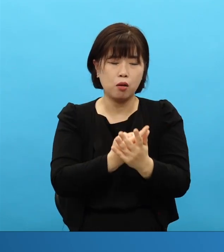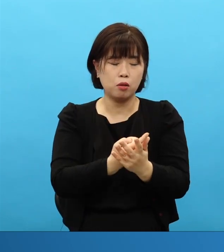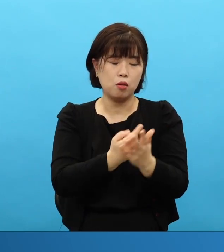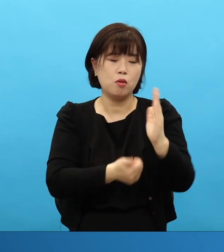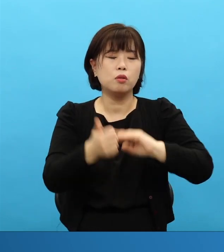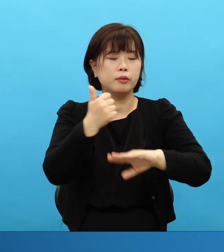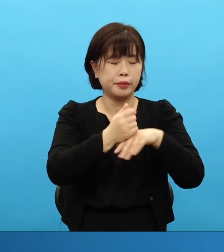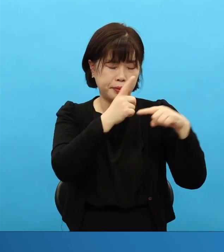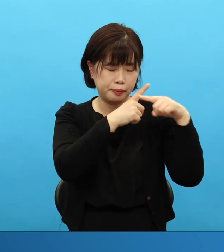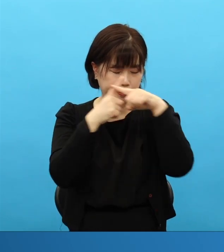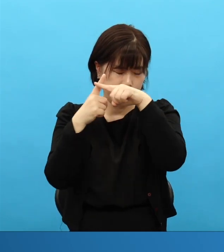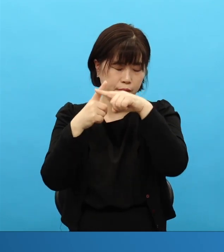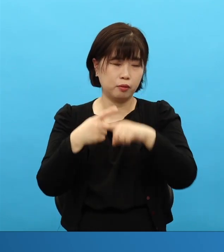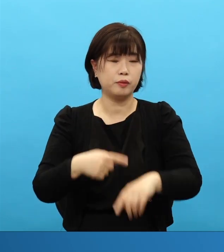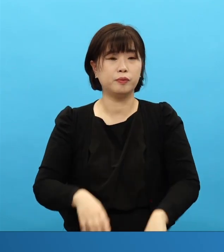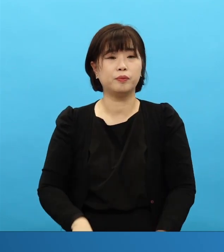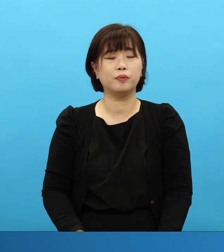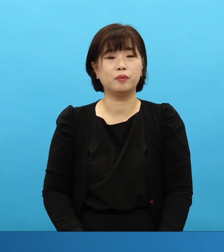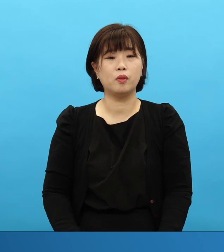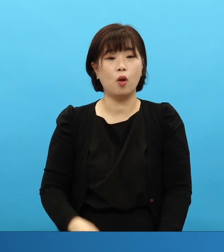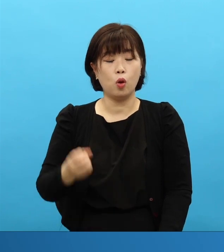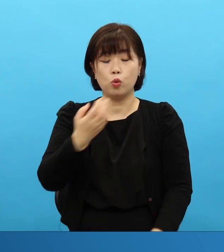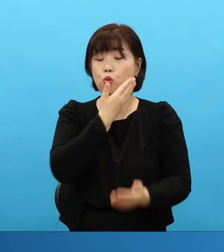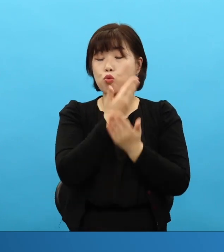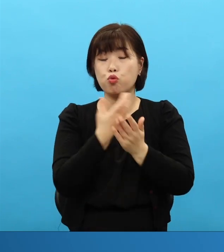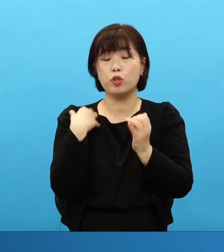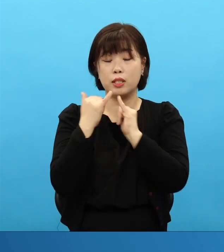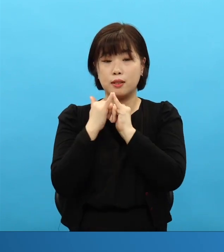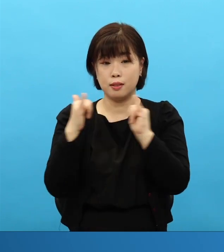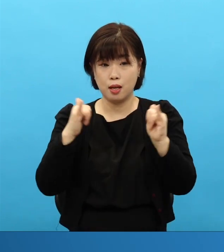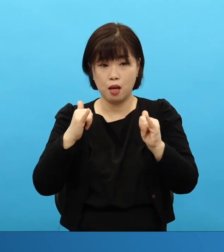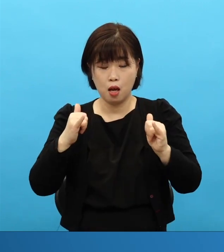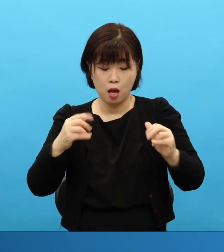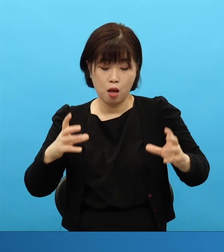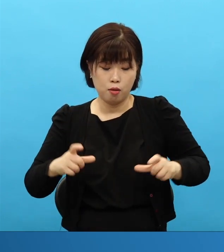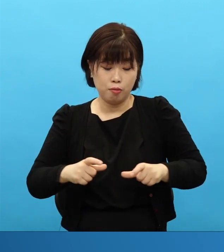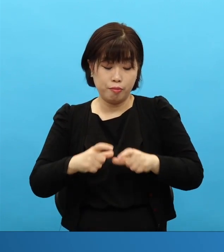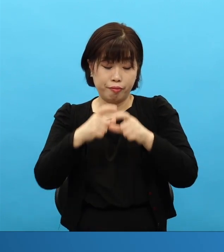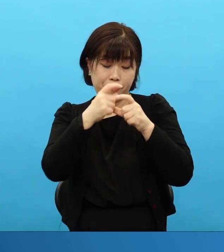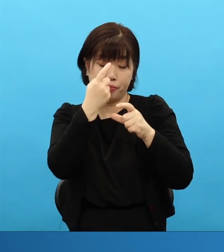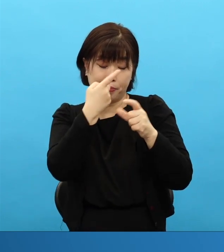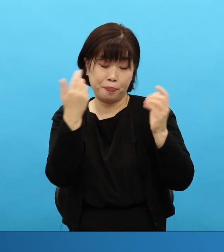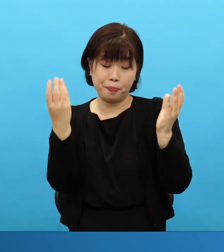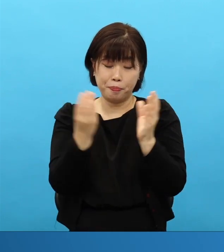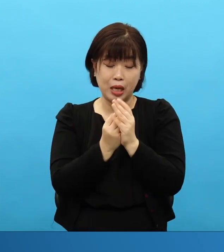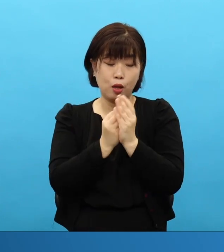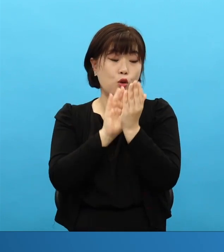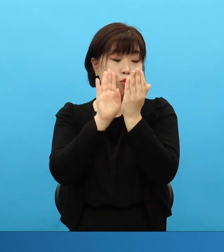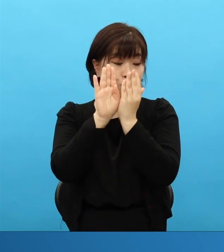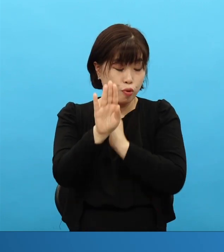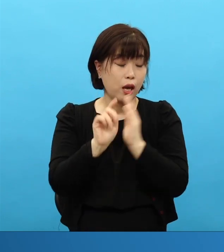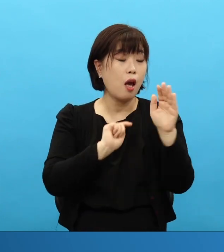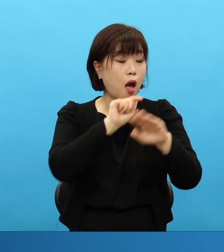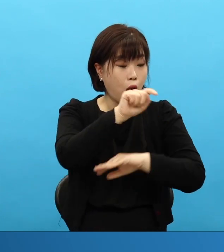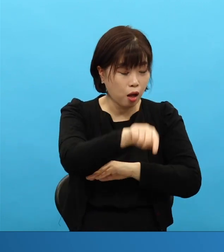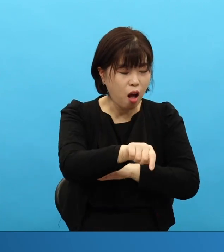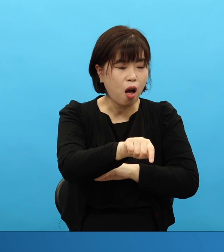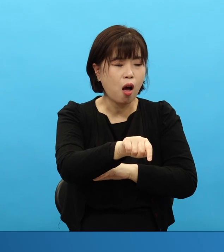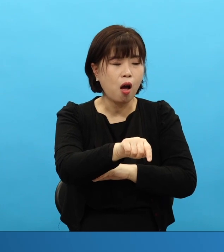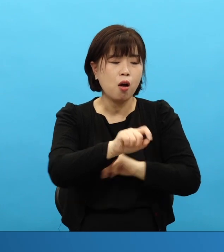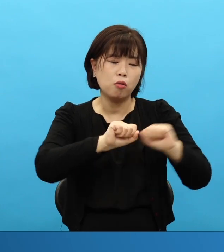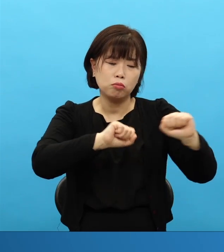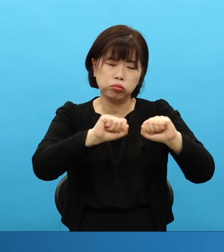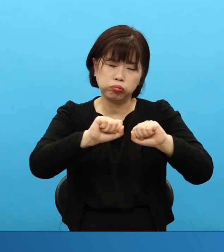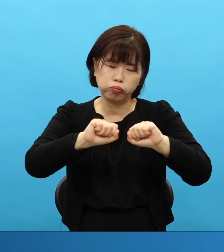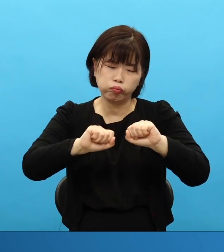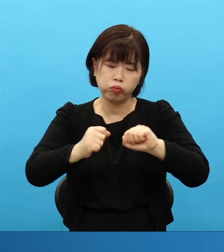반드시 교회 살립니다. Church offices have this. You will absolutely save your church. 이거 없이 나가니까 힘이 없단 말이에요. If you don't have this, then you don't have 실제 any 힘이 power. 없어요. You don't have any strength. 그러니까